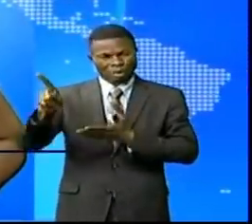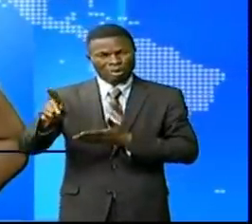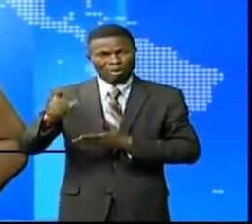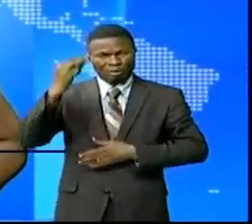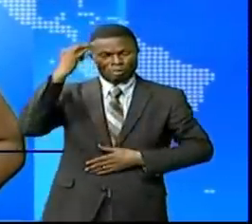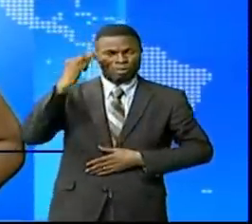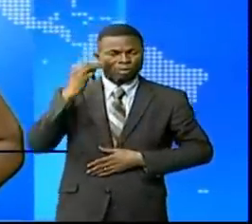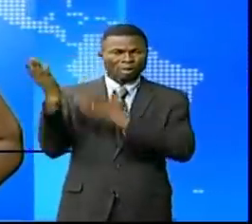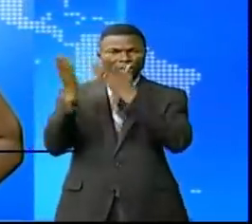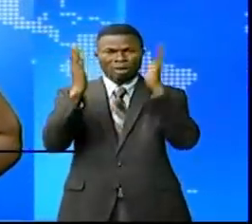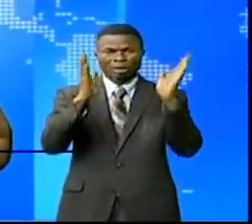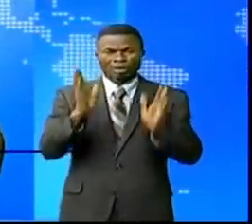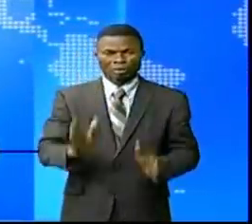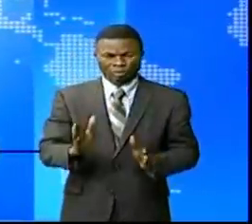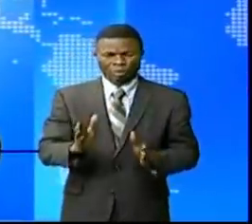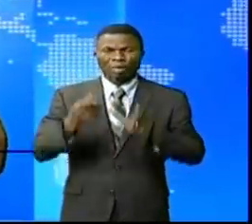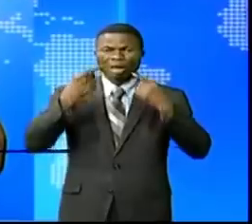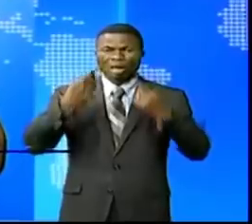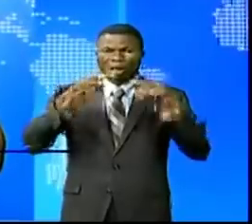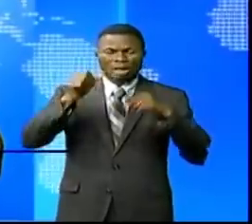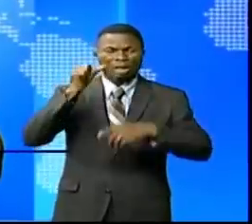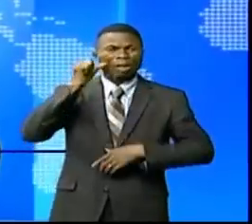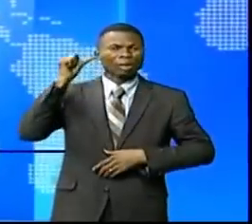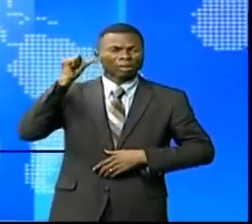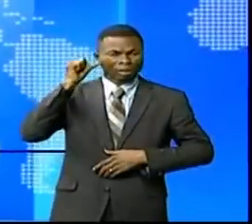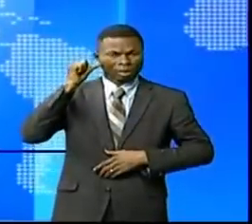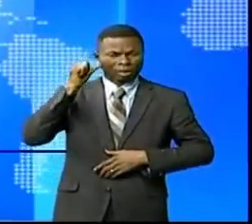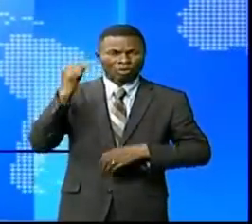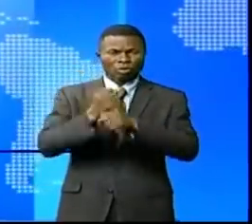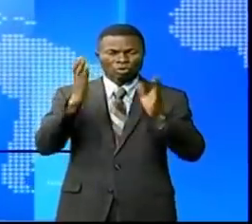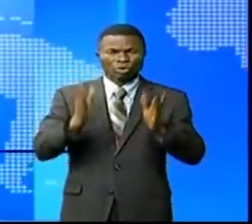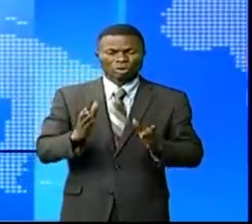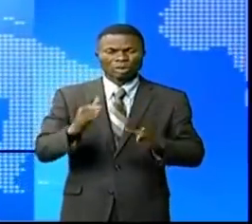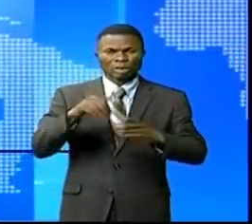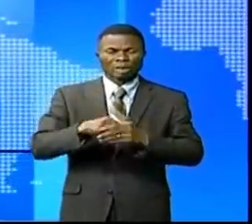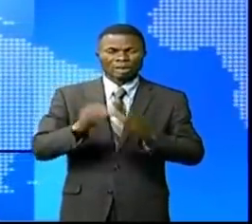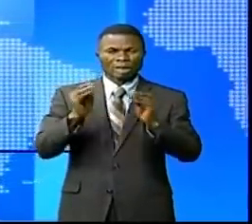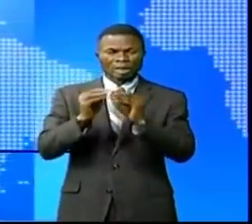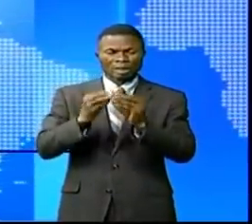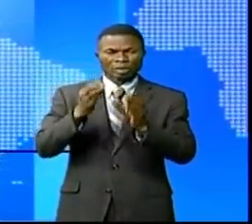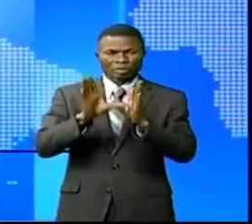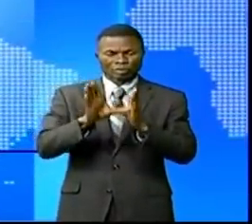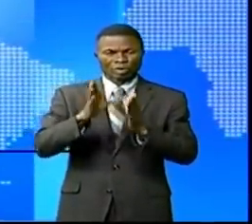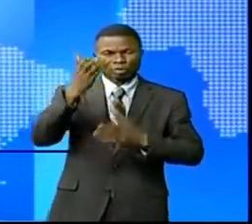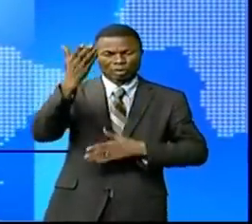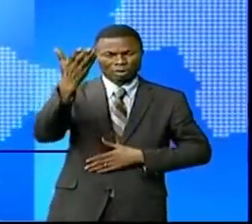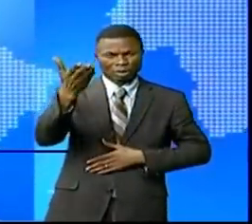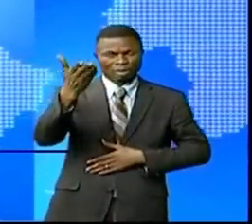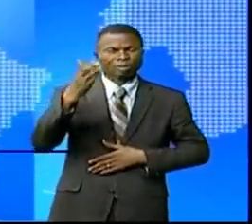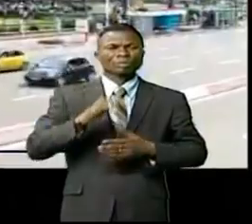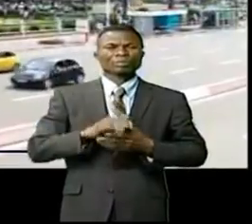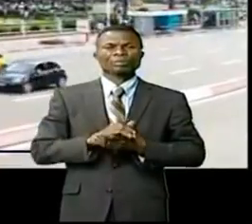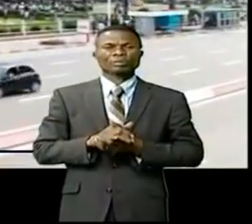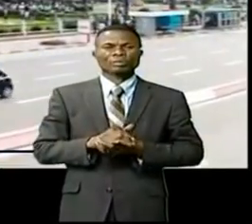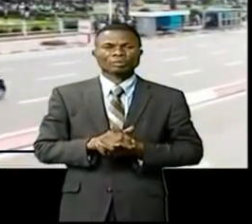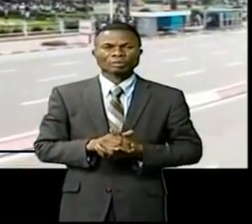de transport l'avait annoncé hier aux agents au cours d'une rencontre. Reportage à Souzingoy.